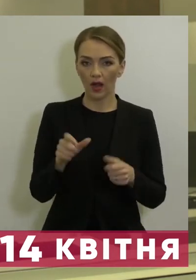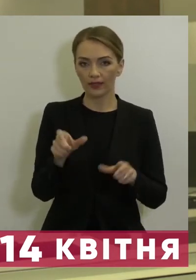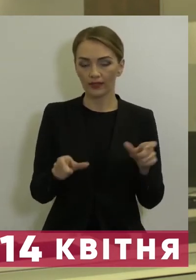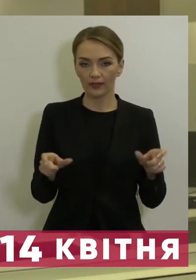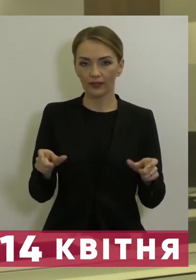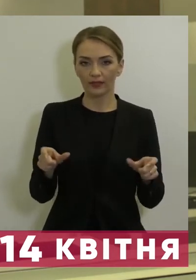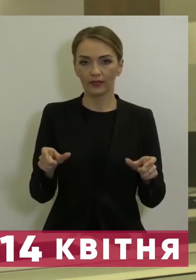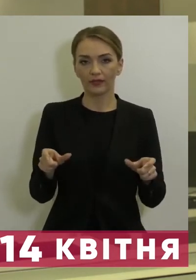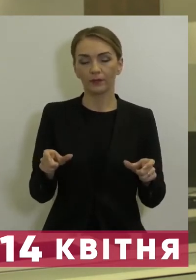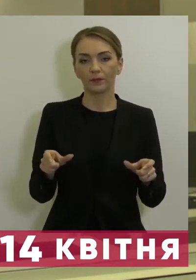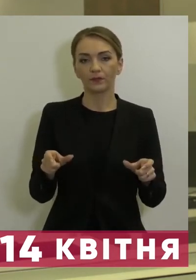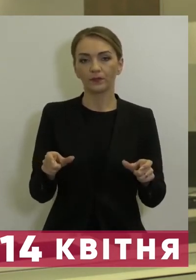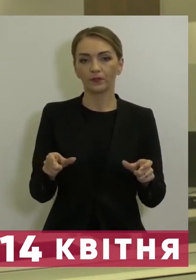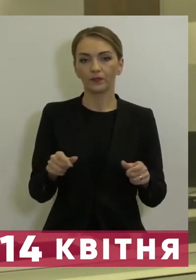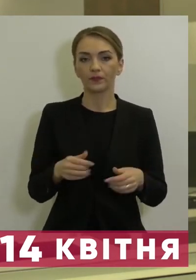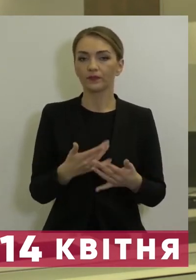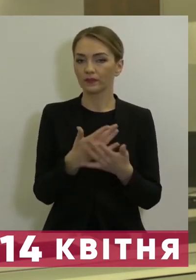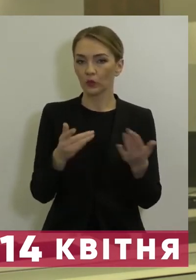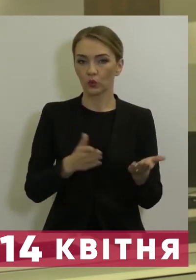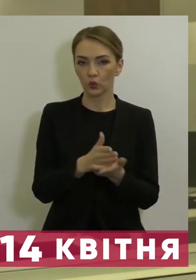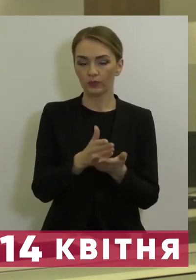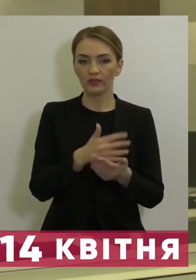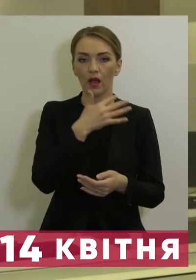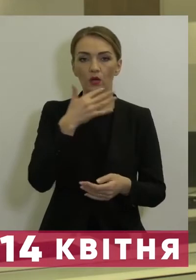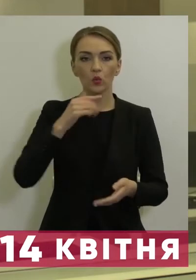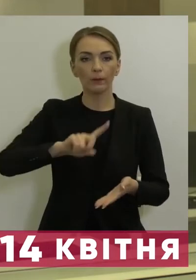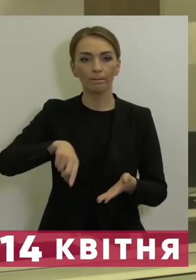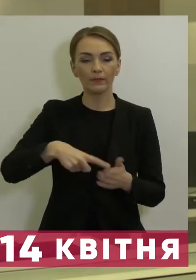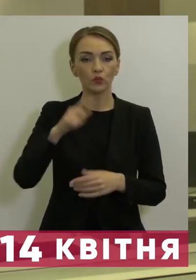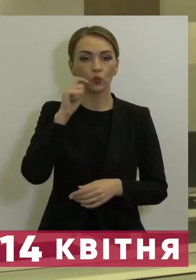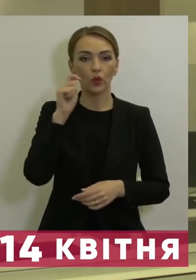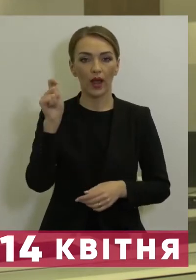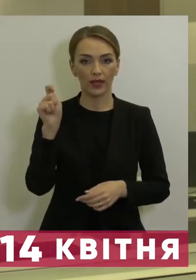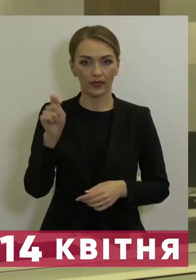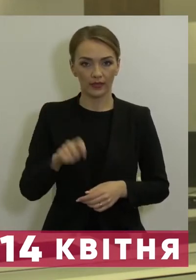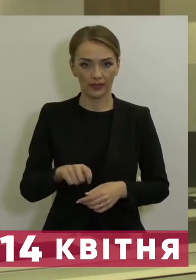і служби. Вже з багатьох міст України